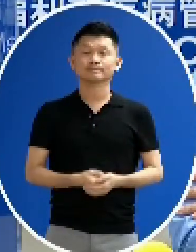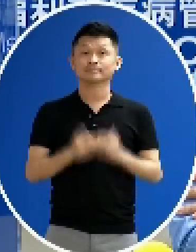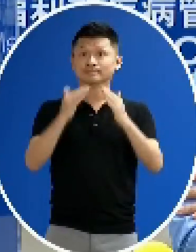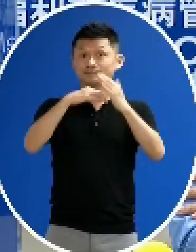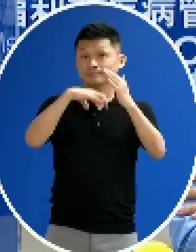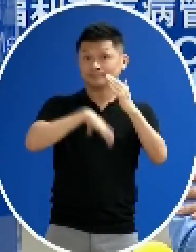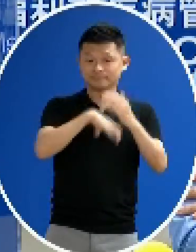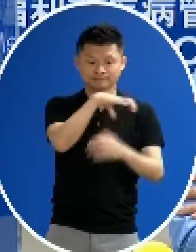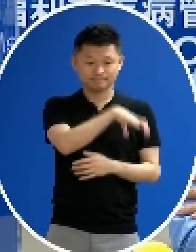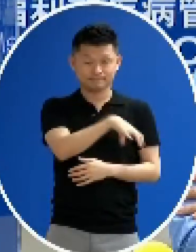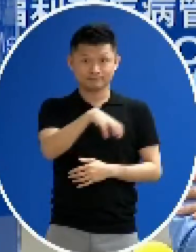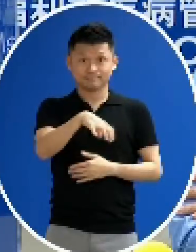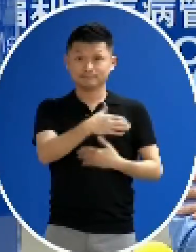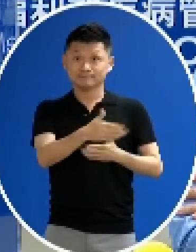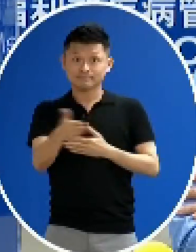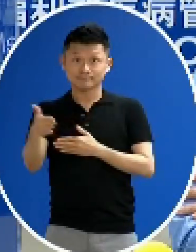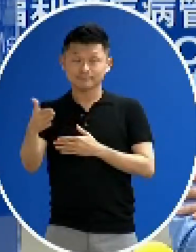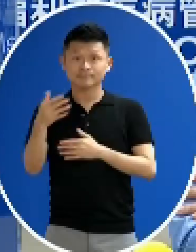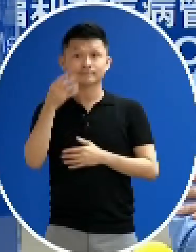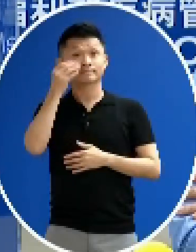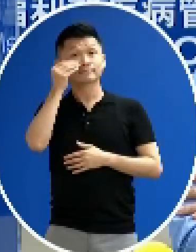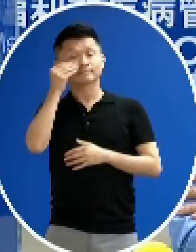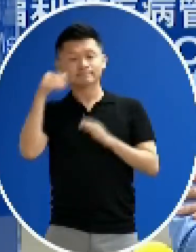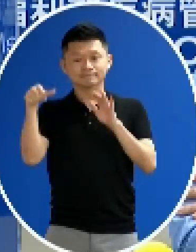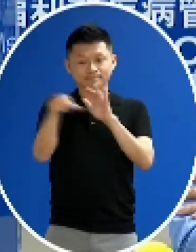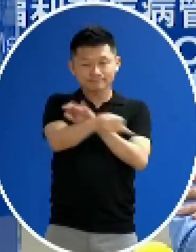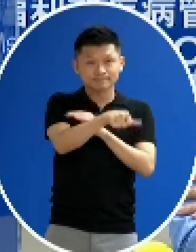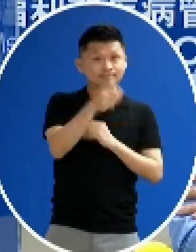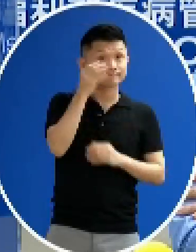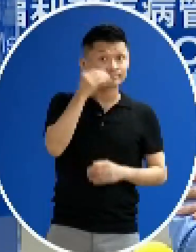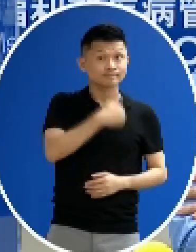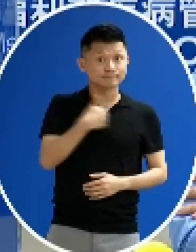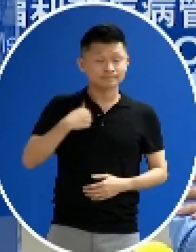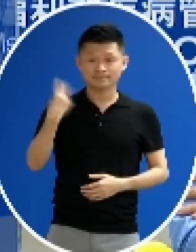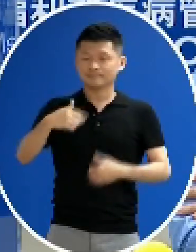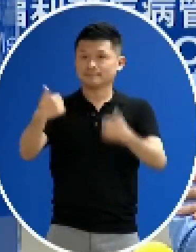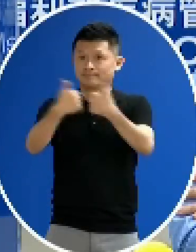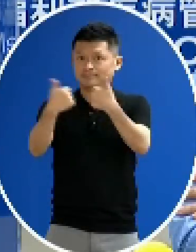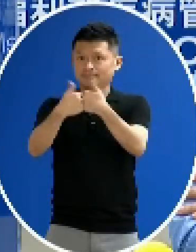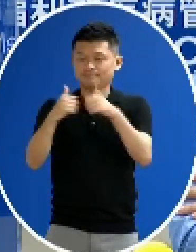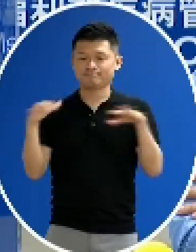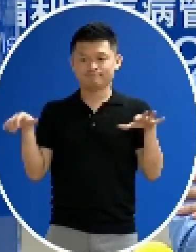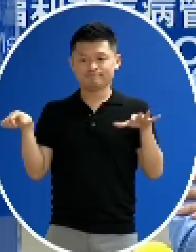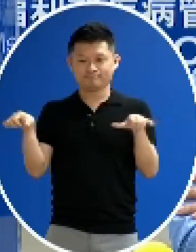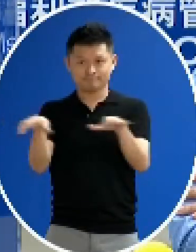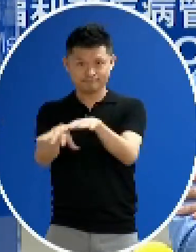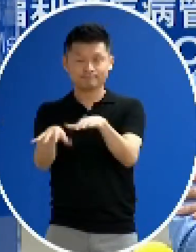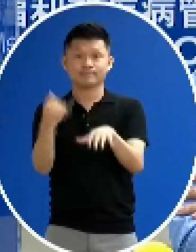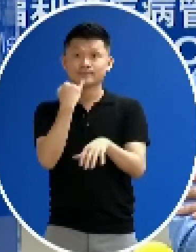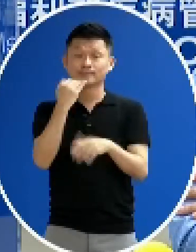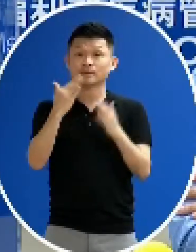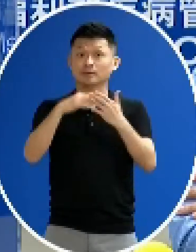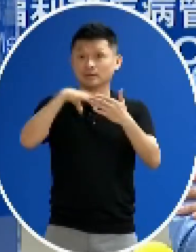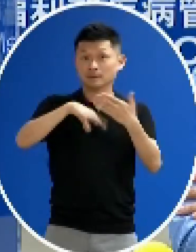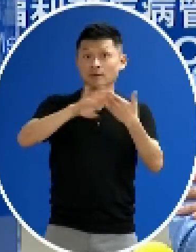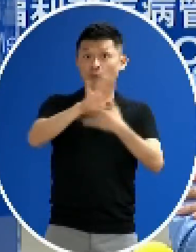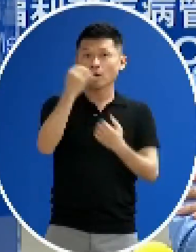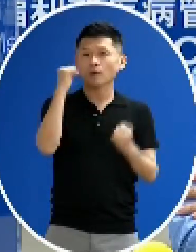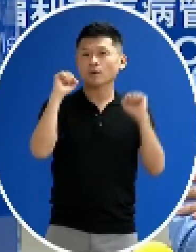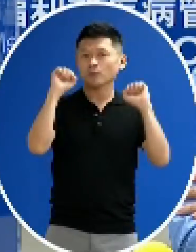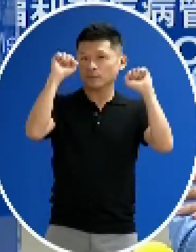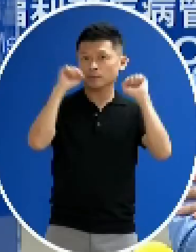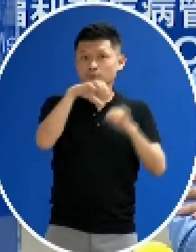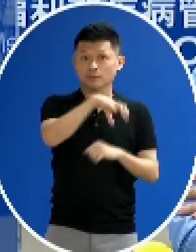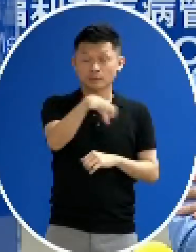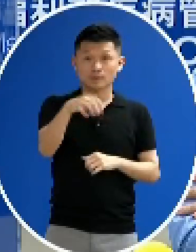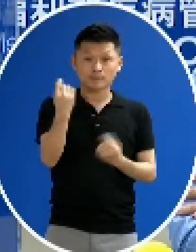的场馆哈会开放观众入场，也会开放会议。好，那开放室内外运动的场馆哈，那